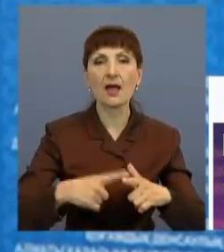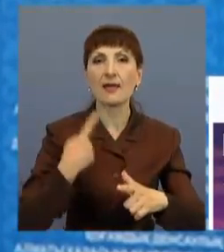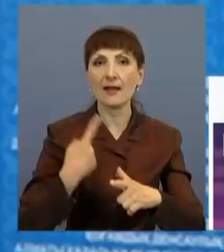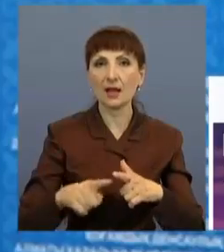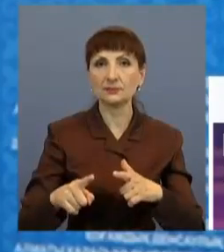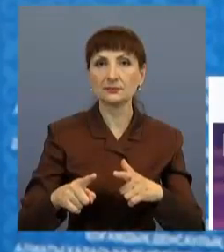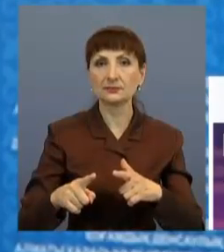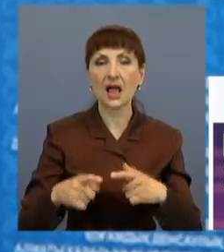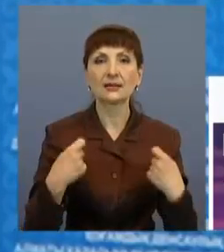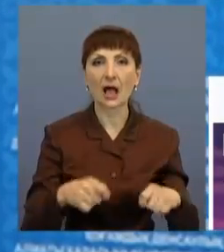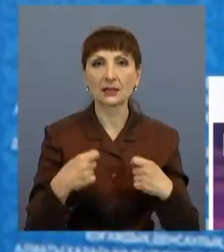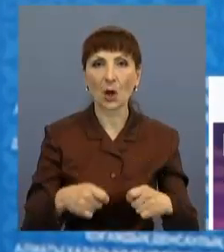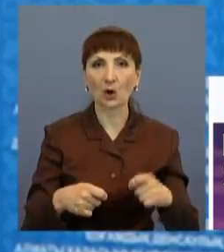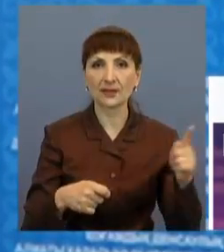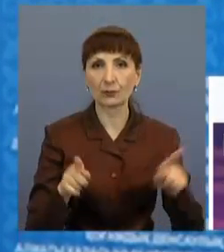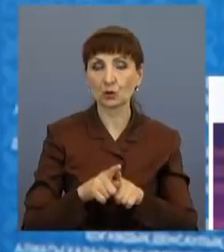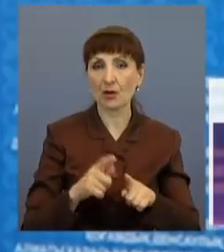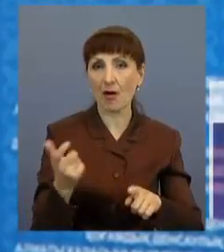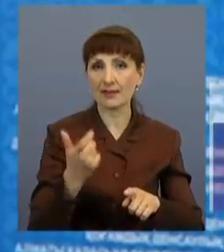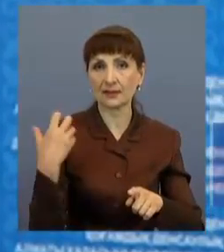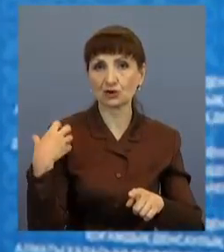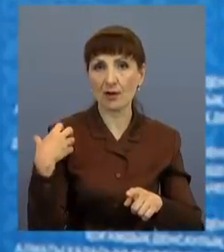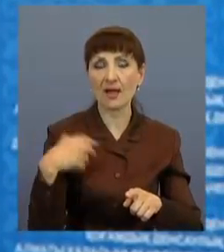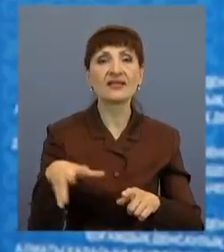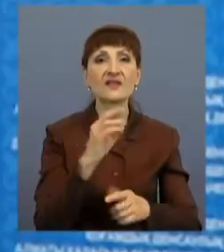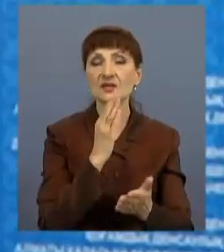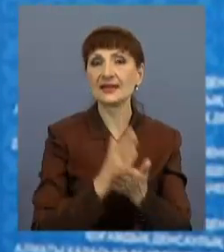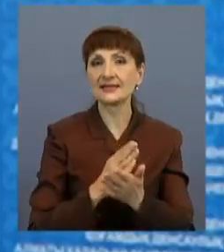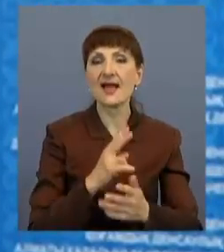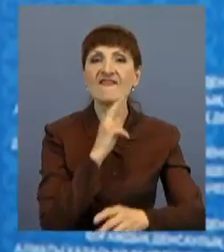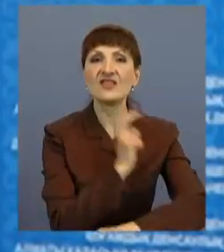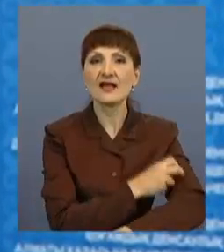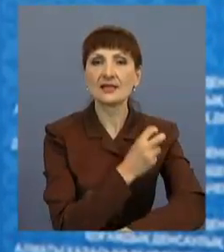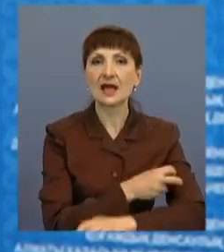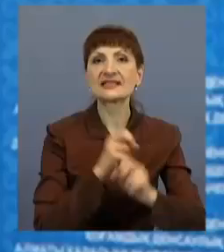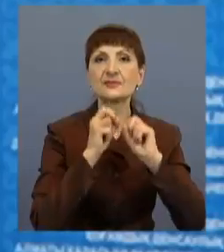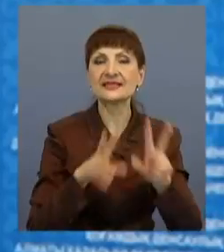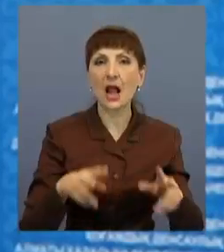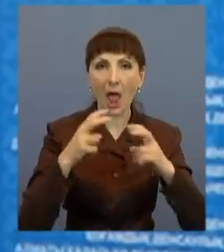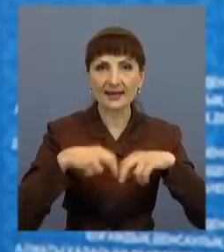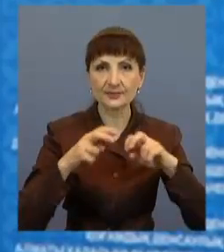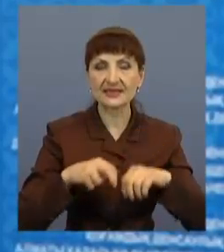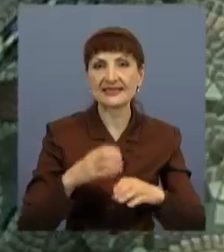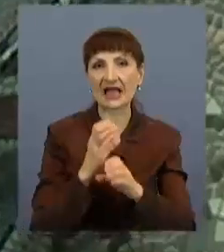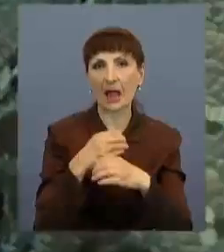либо на рынках. То есть на рынках, на всех рынках имеется ветеринарно-санитарная экспертиза, лаборатория.